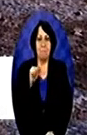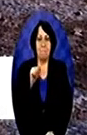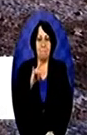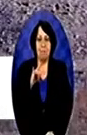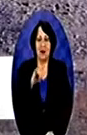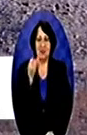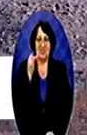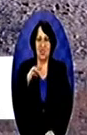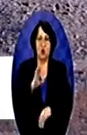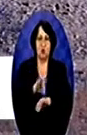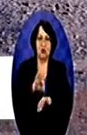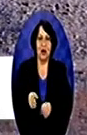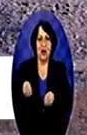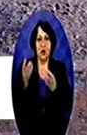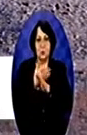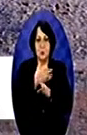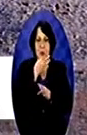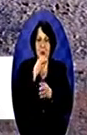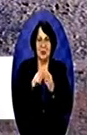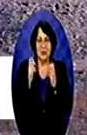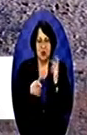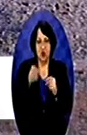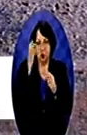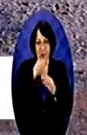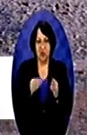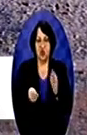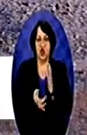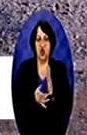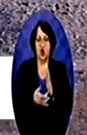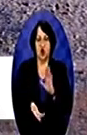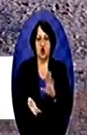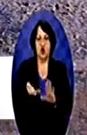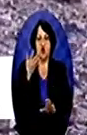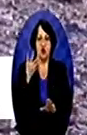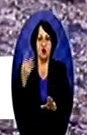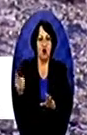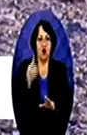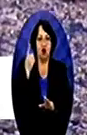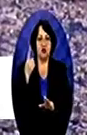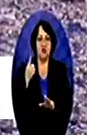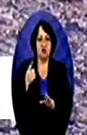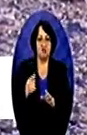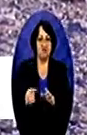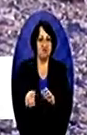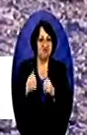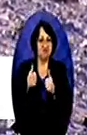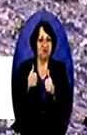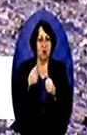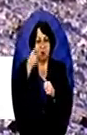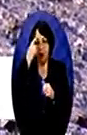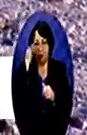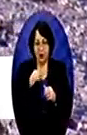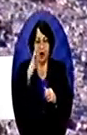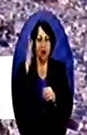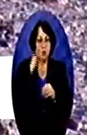хоёр бүтээлийн технологи нь шинжлэх ухааны технологийн хөгжлийн өндөр дээд түвшинд хүрсэн бүтээл болсныг Монголын төдийгүй дэлхийн лавлага лабораториуд